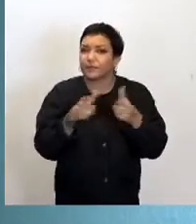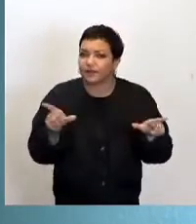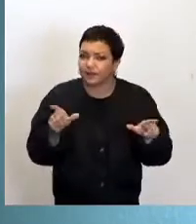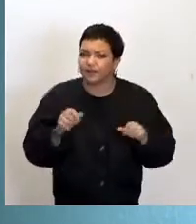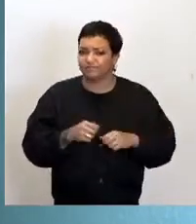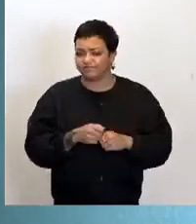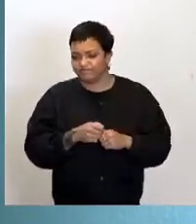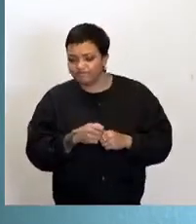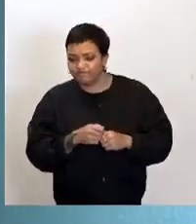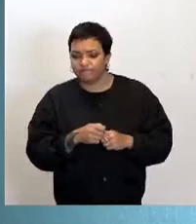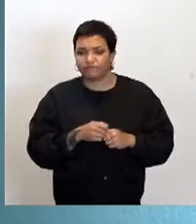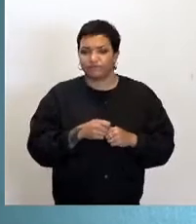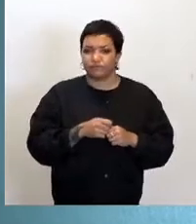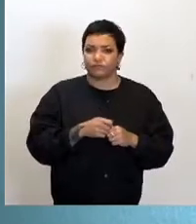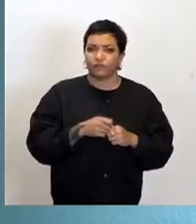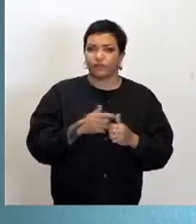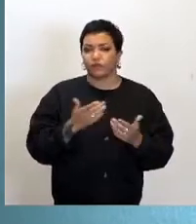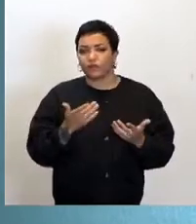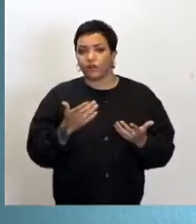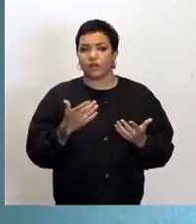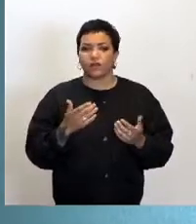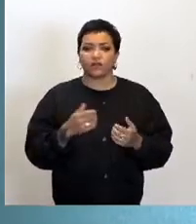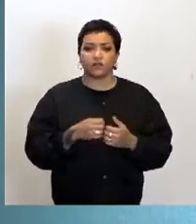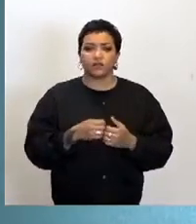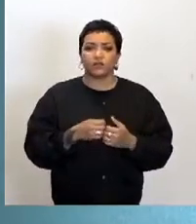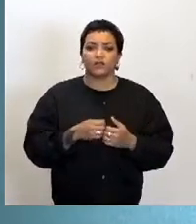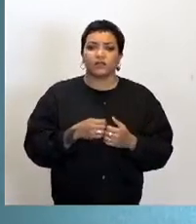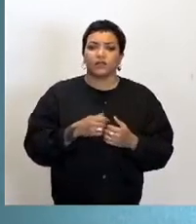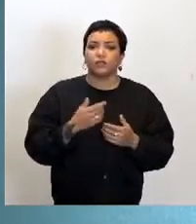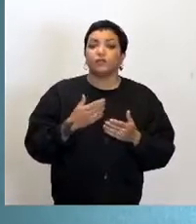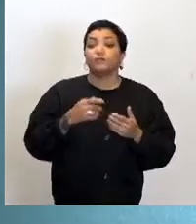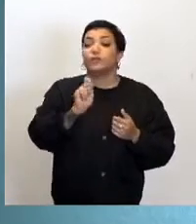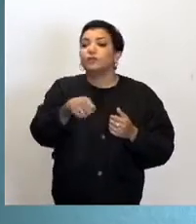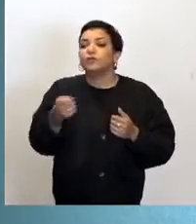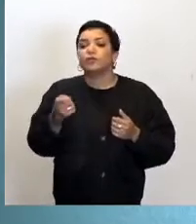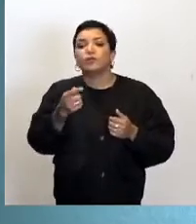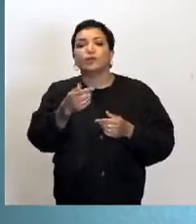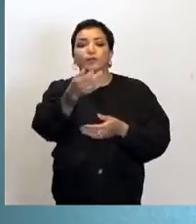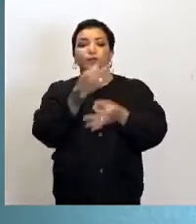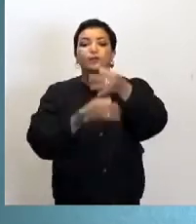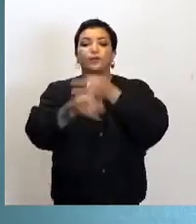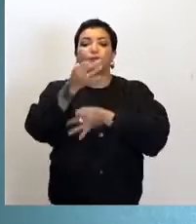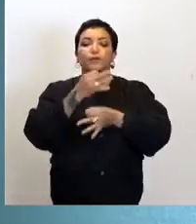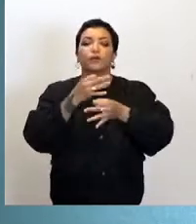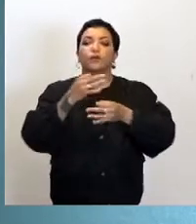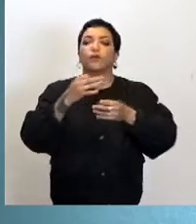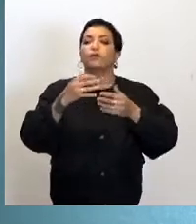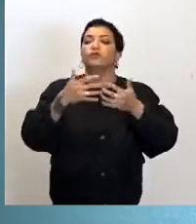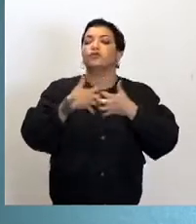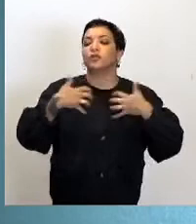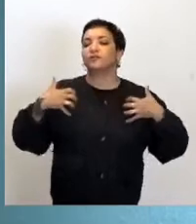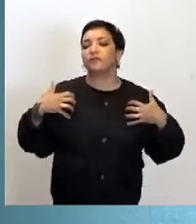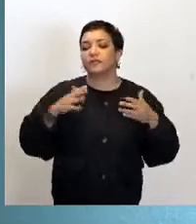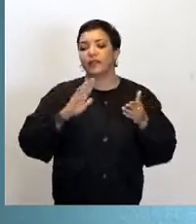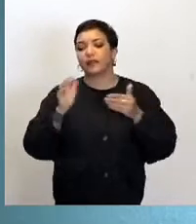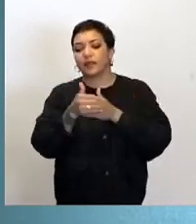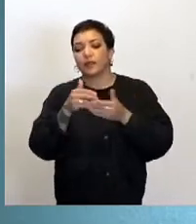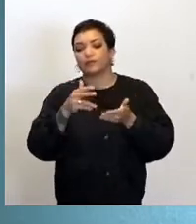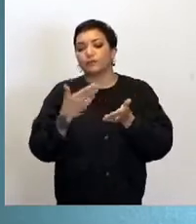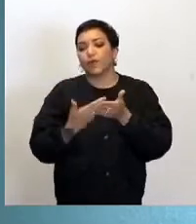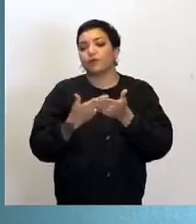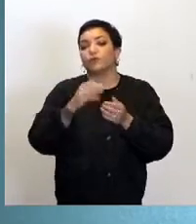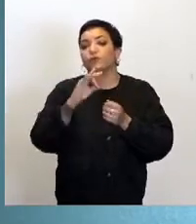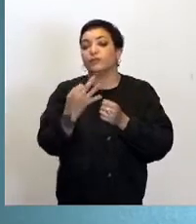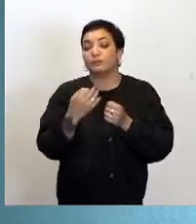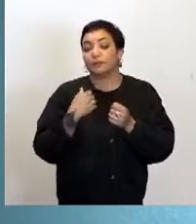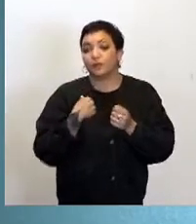se fixer d'autorité, tout ça a peut-être été pensé scientifiquement, mais enfin ça ne nous est pas démontré dans le document, jusqu'à quel